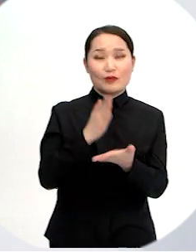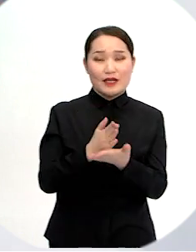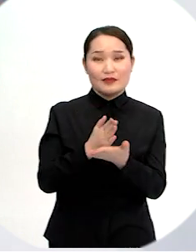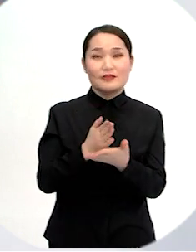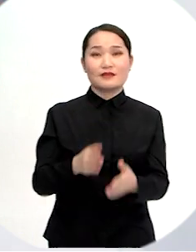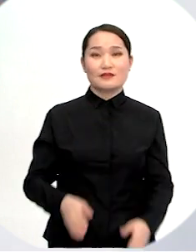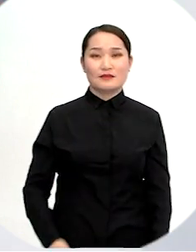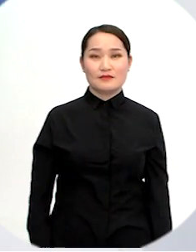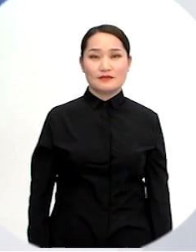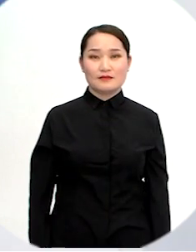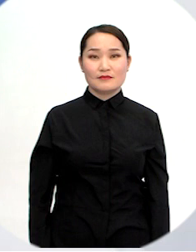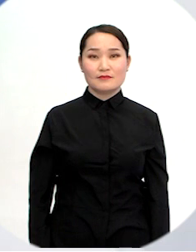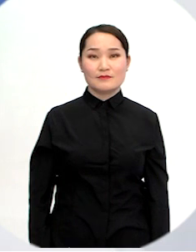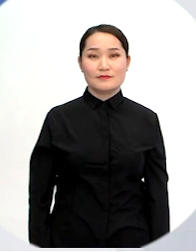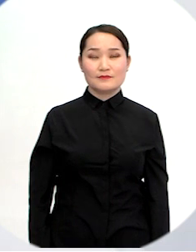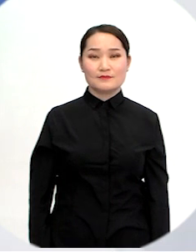байна.